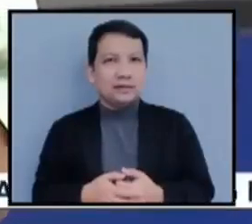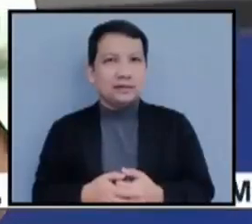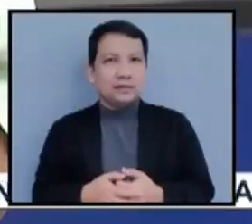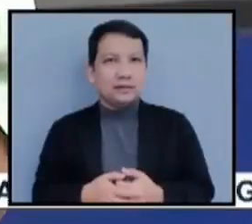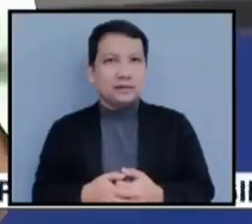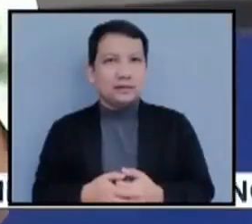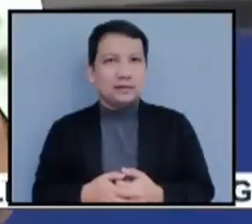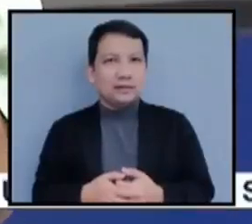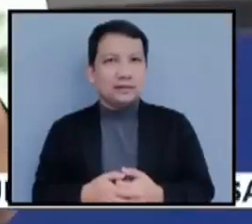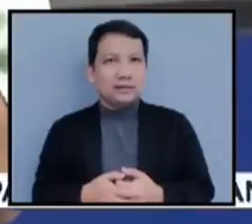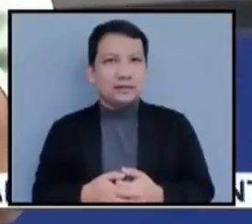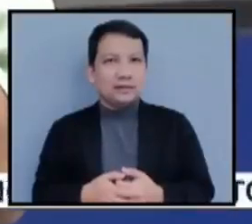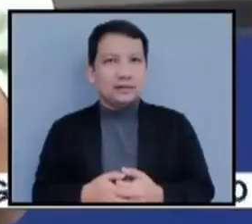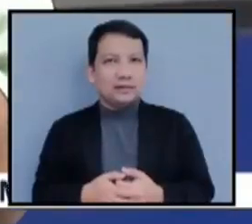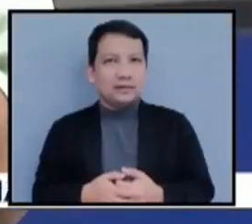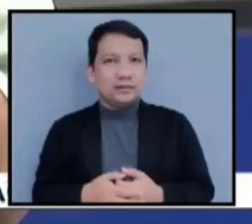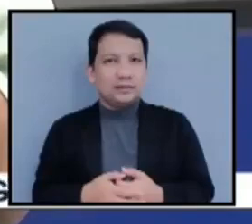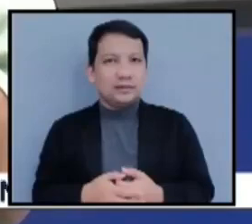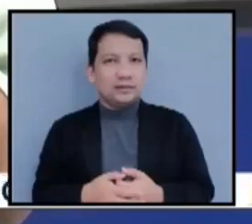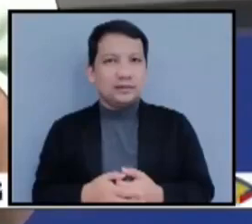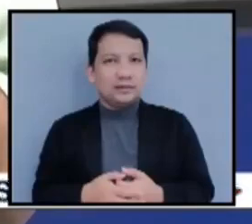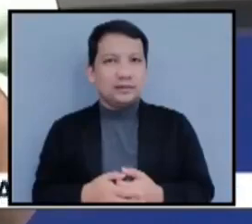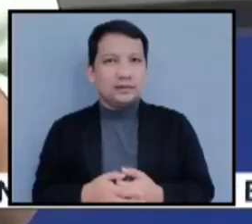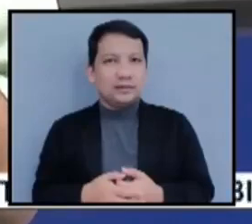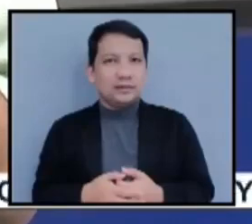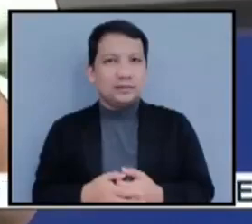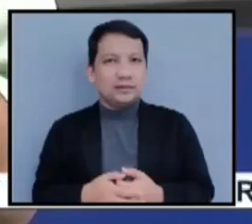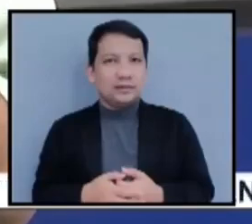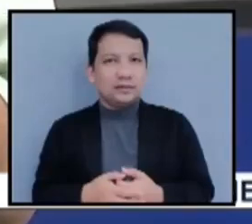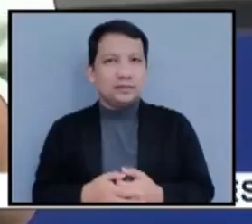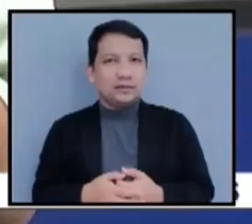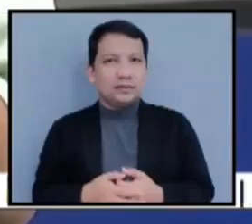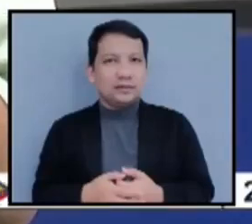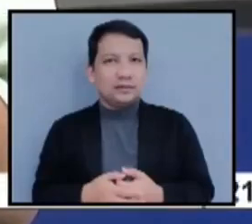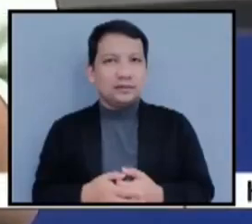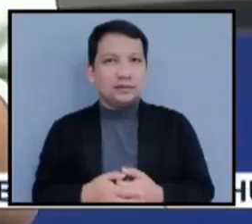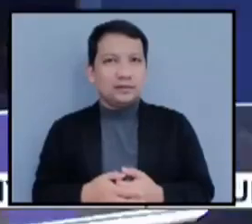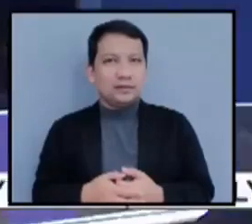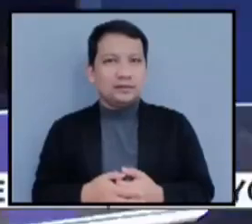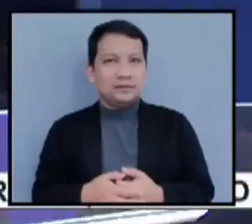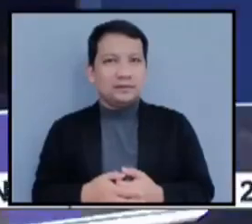siya ng magandang sound. Ganda mo yun, dali. Sige. Magtugtog ka, kakanta ko.